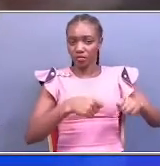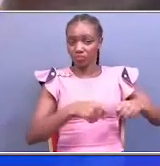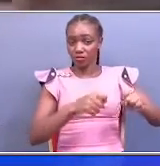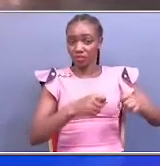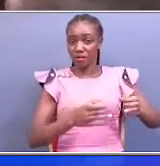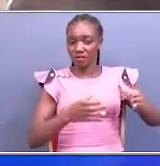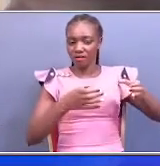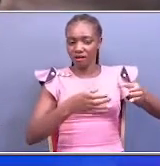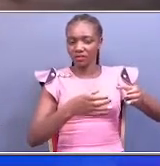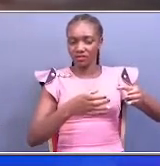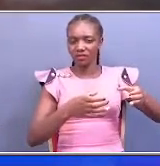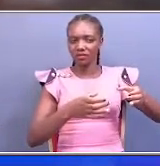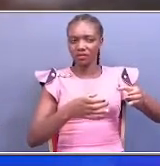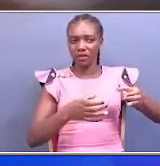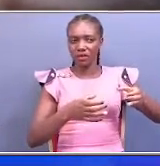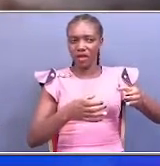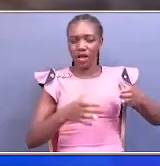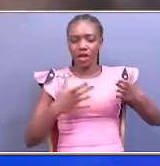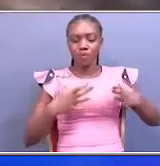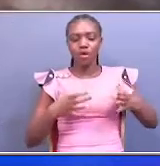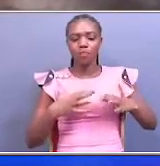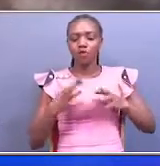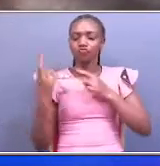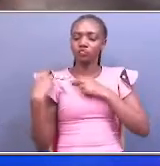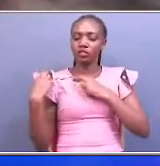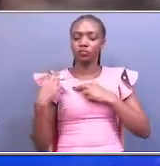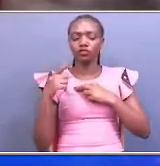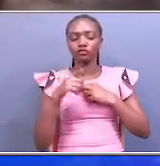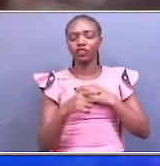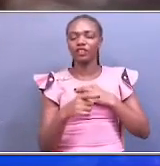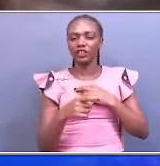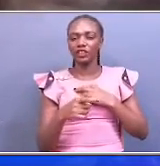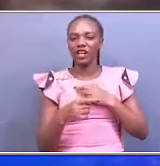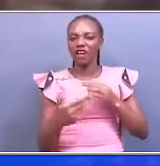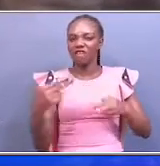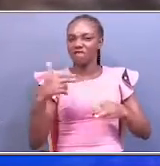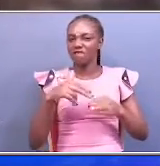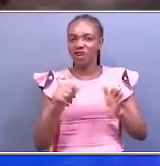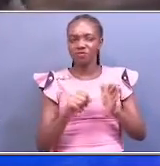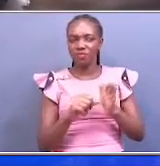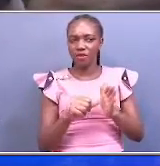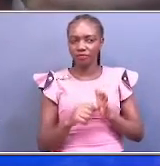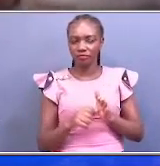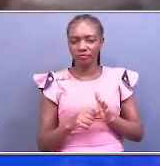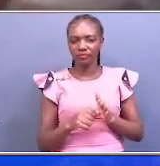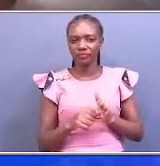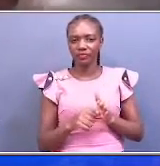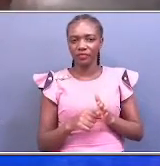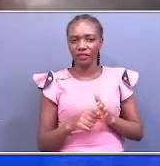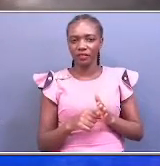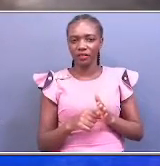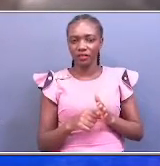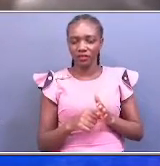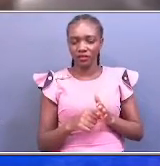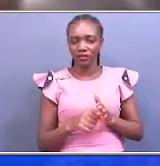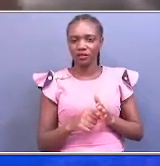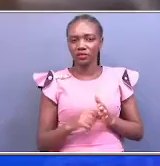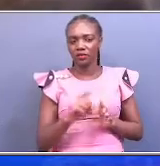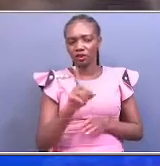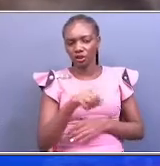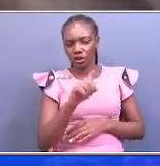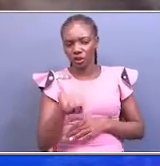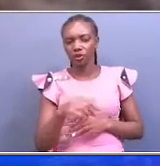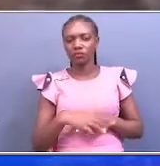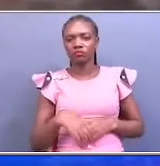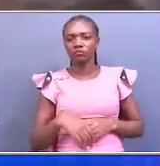kwamba wote wenye wamechukua mafuta kutoka kwenye filling station, wale wachuuzi wenye wameweka viboi kando ya barabara, sisi kama boda